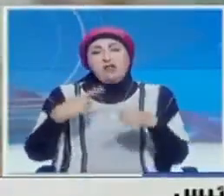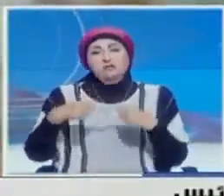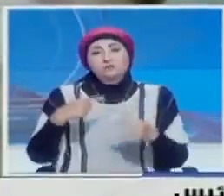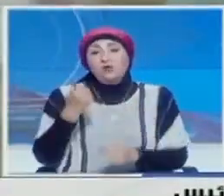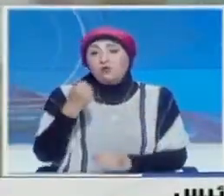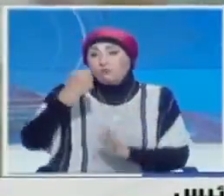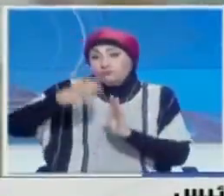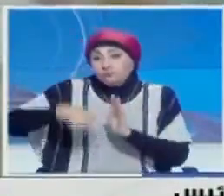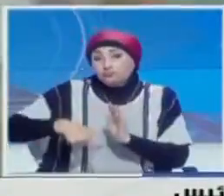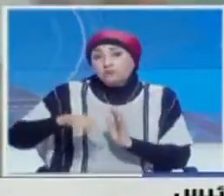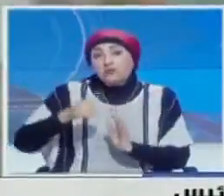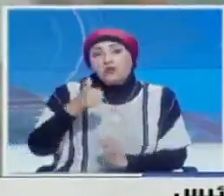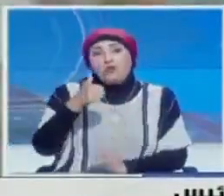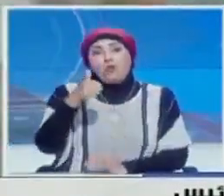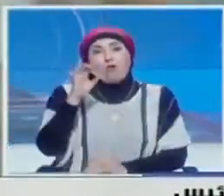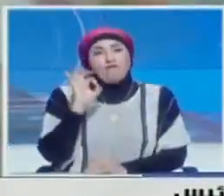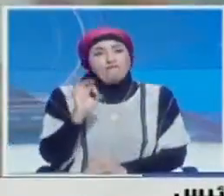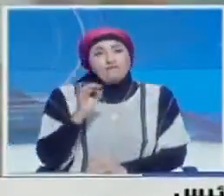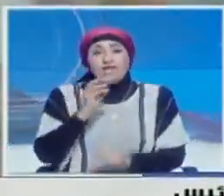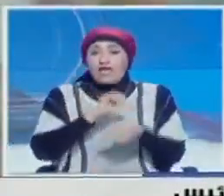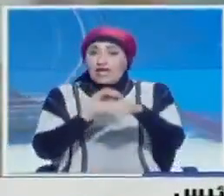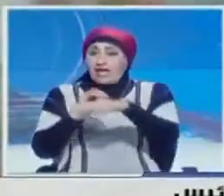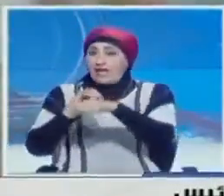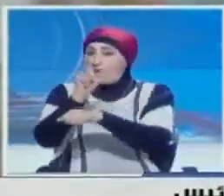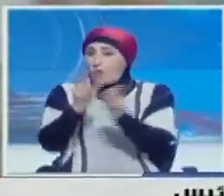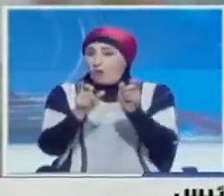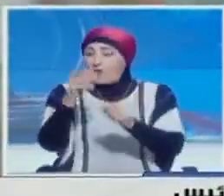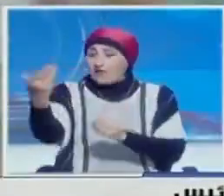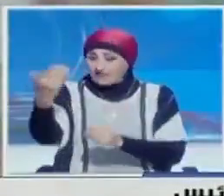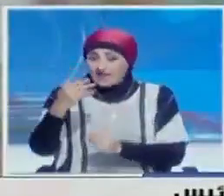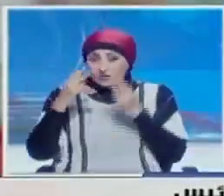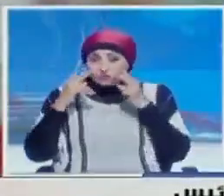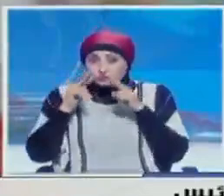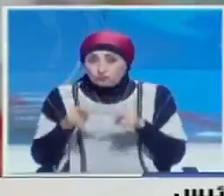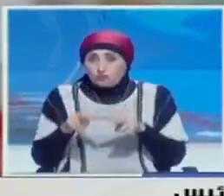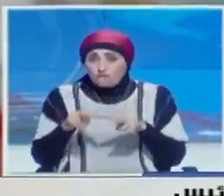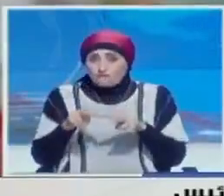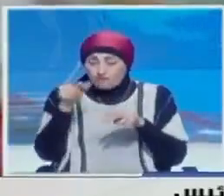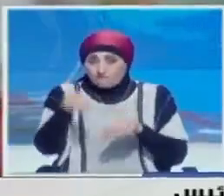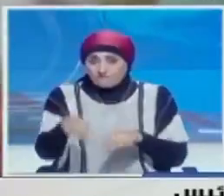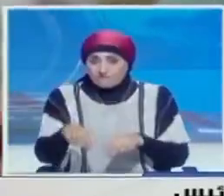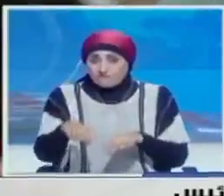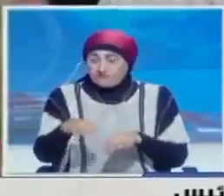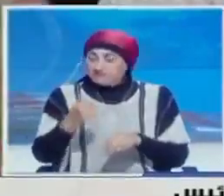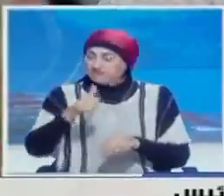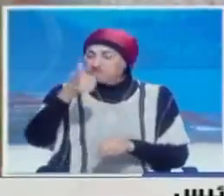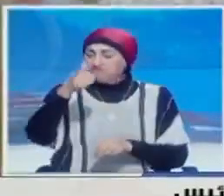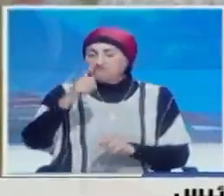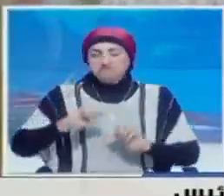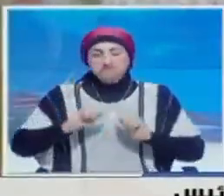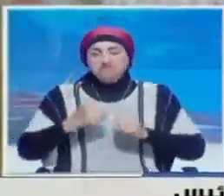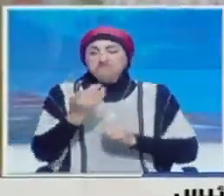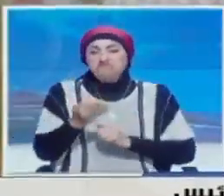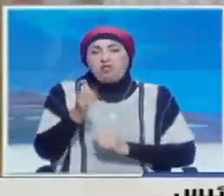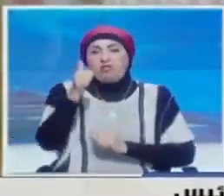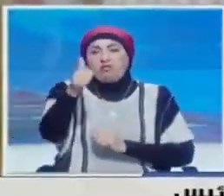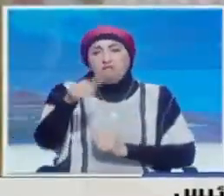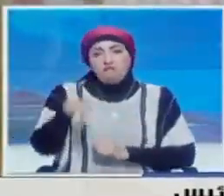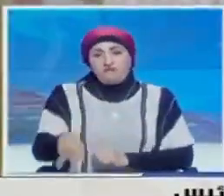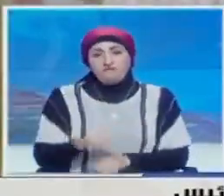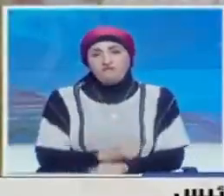رخيصة جدا جدا جدا، أنا بنصح الناس يجوا اللي فيها حاجات المبادرة بتاعت سيادة الرئيس. السلع كلها هنا فيها